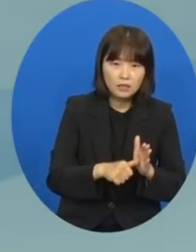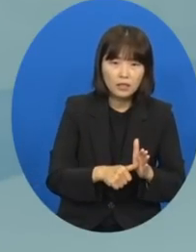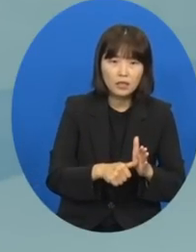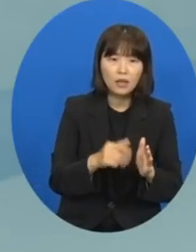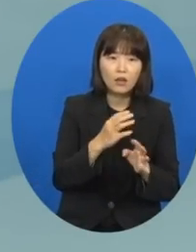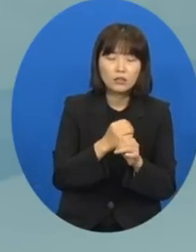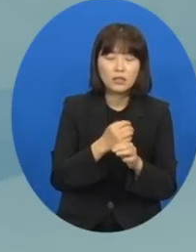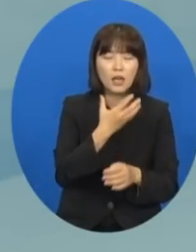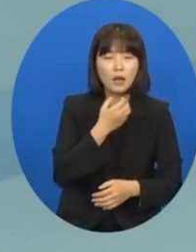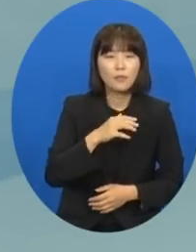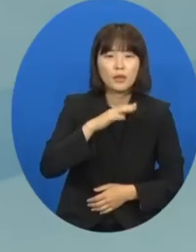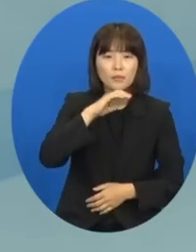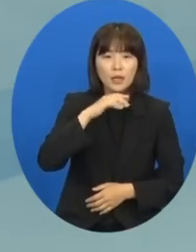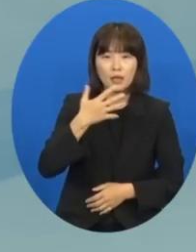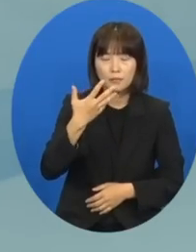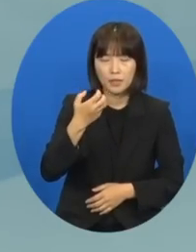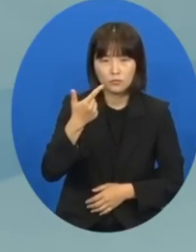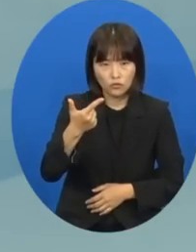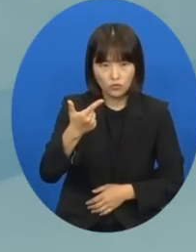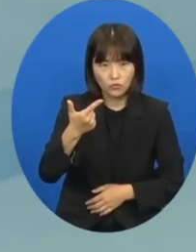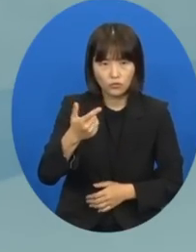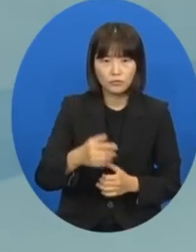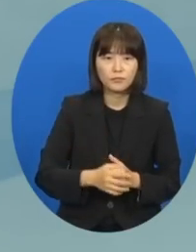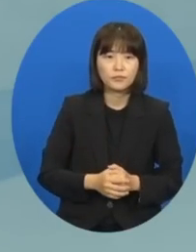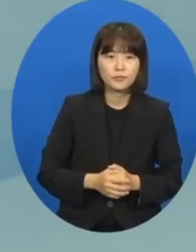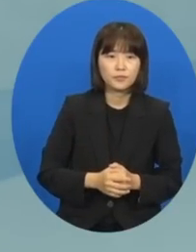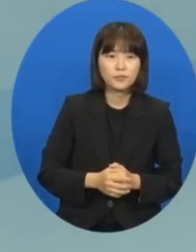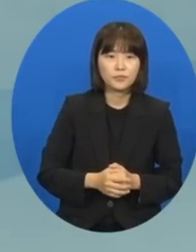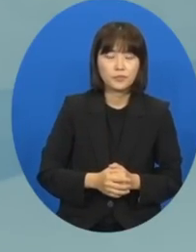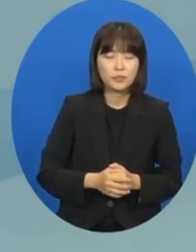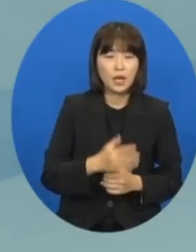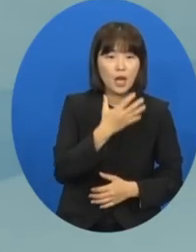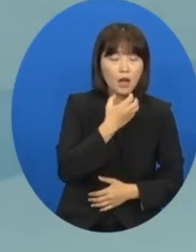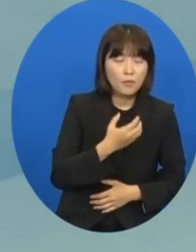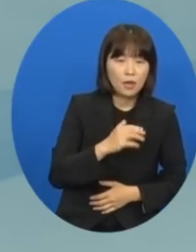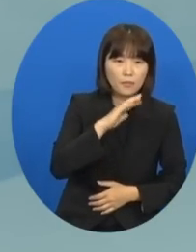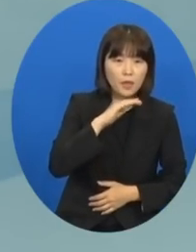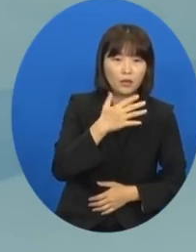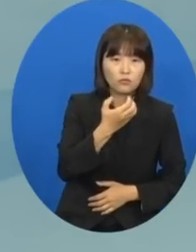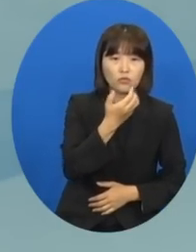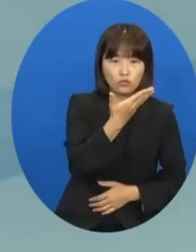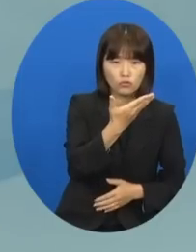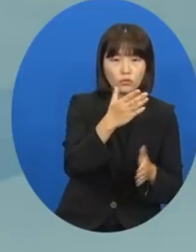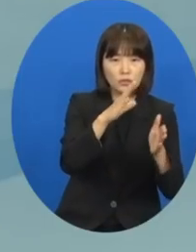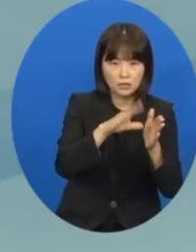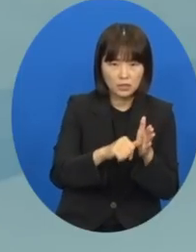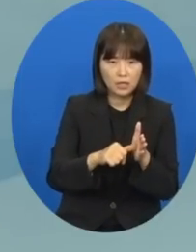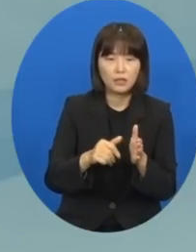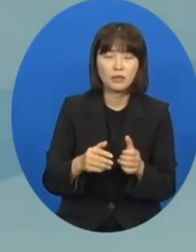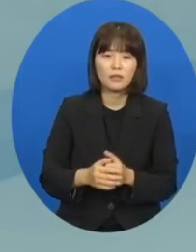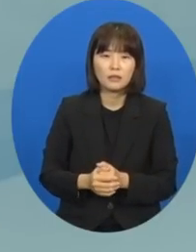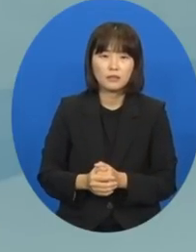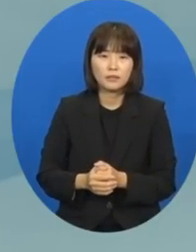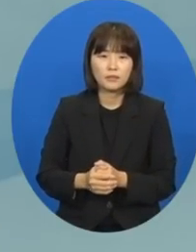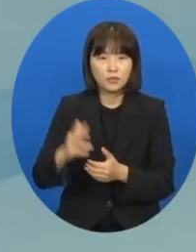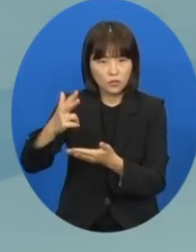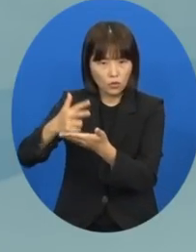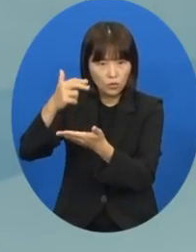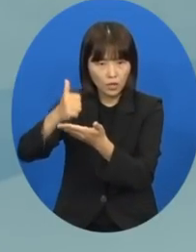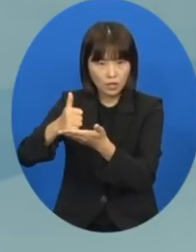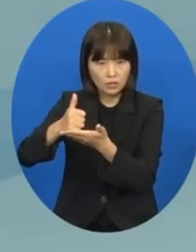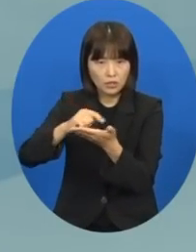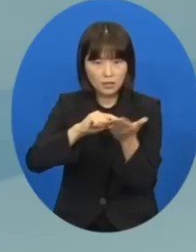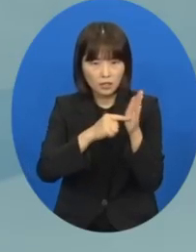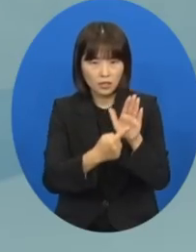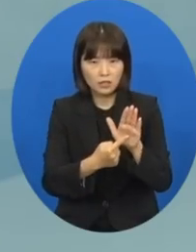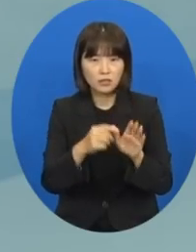17장 1절이에요. 바로 이어지는 구절입니다. 아브라함이 99세가 되었어요. 그때 아브라함에게 여호와께서